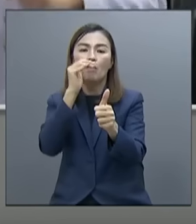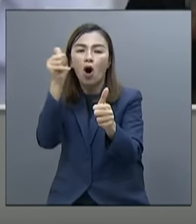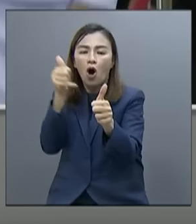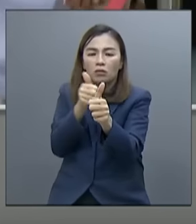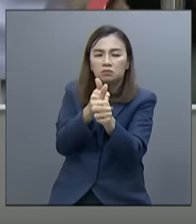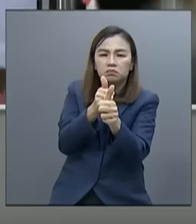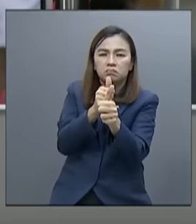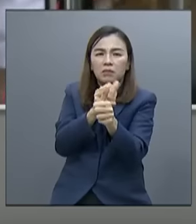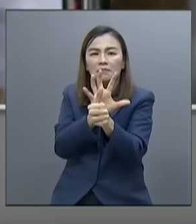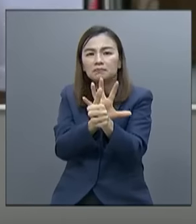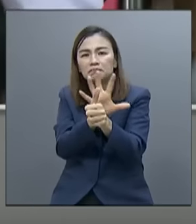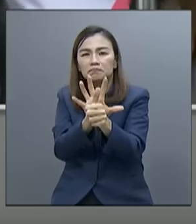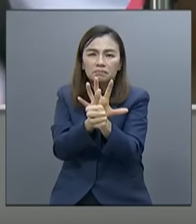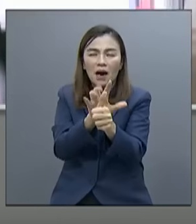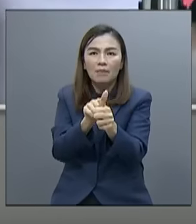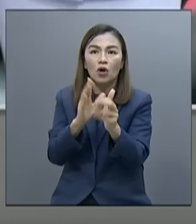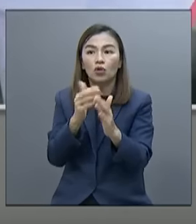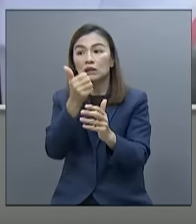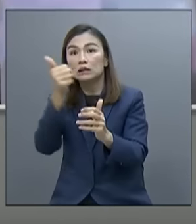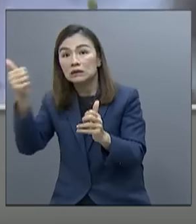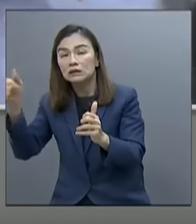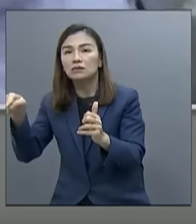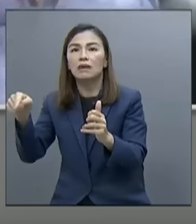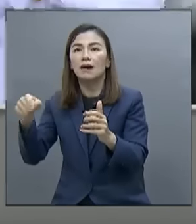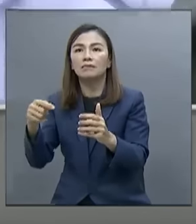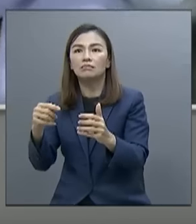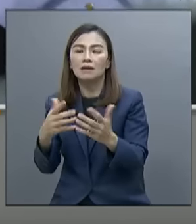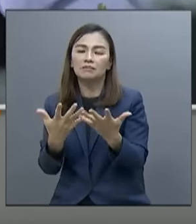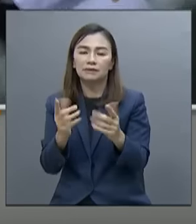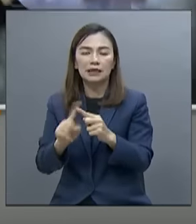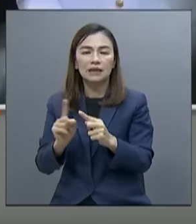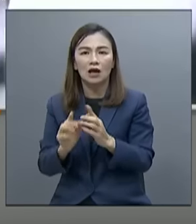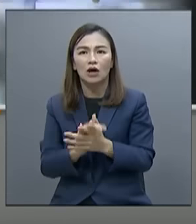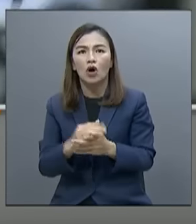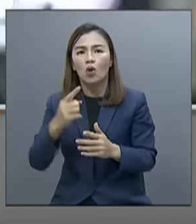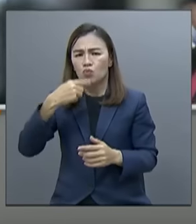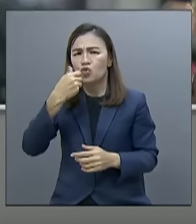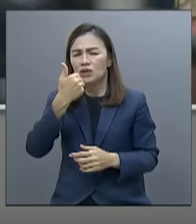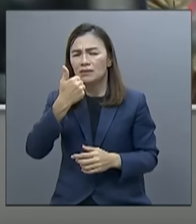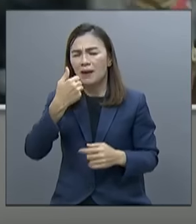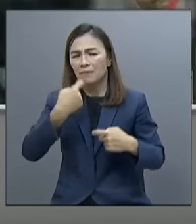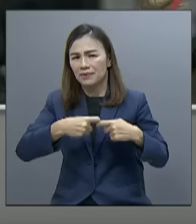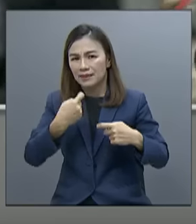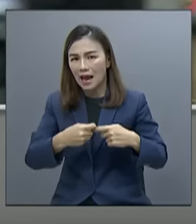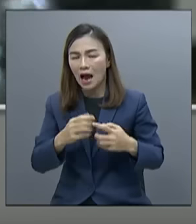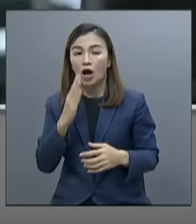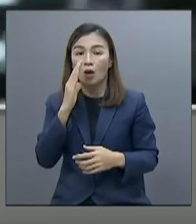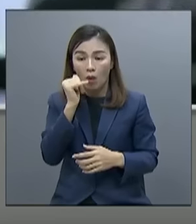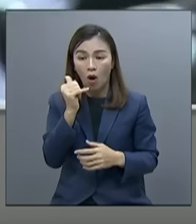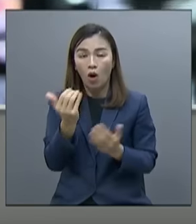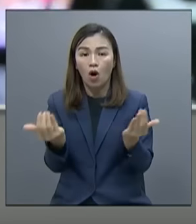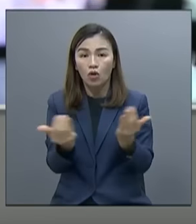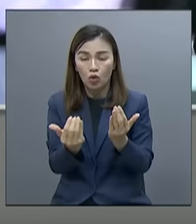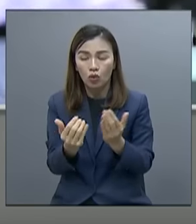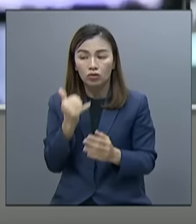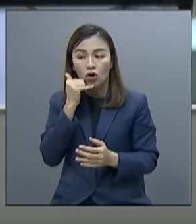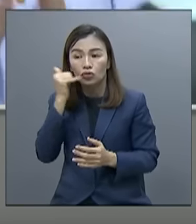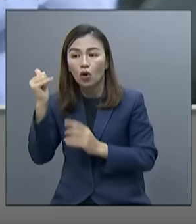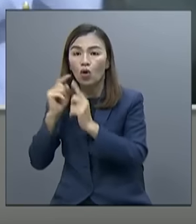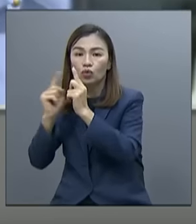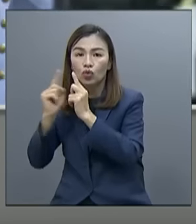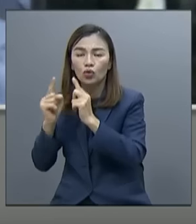ำโดยคนนอกด้วยหรือเปล่าเอาจริงเรื่องนี้พูดยากค่ะเพราะว่าด้วยความเป็นพ่อลูกกันการจะหยิบยกเรื่องขึ้นมาปรึกษาหารือทำ